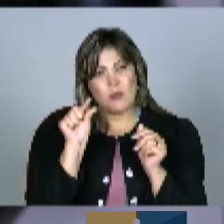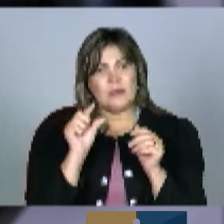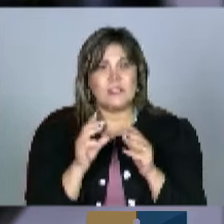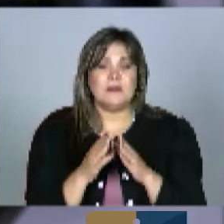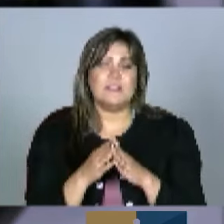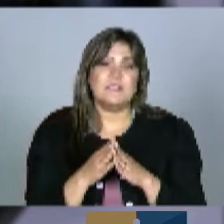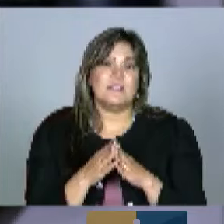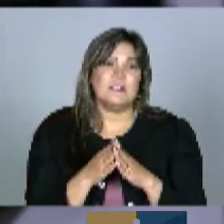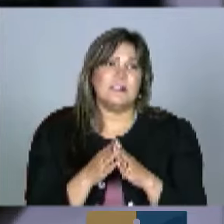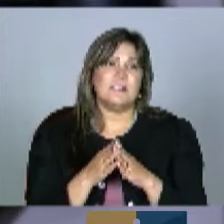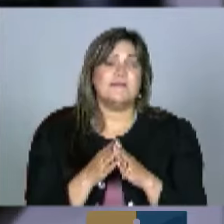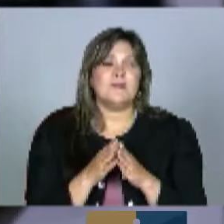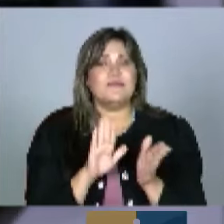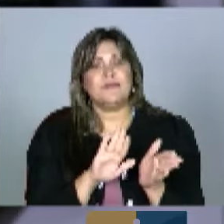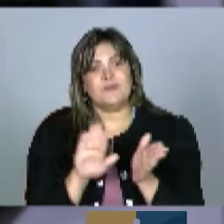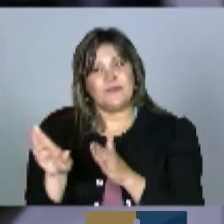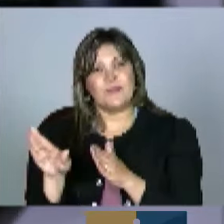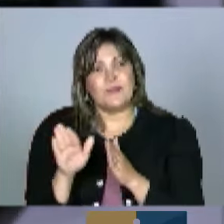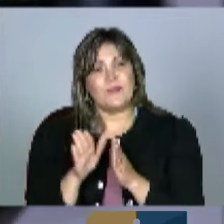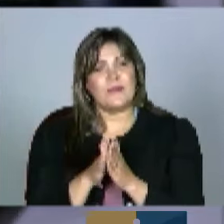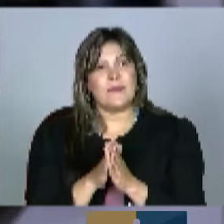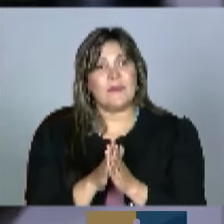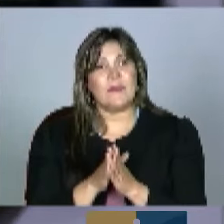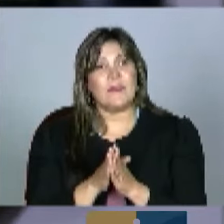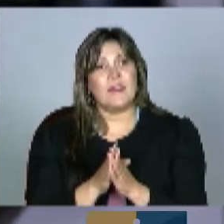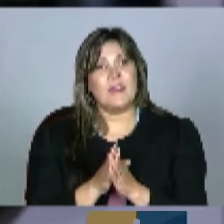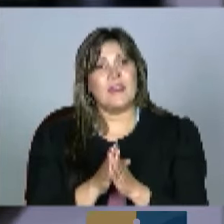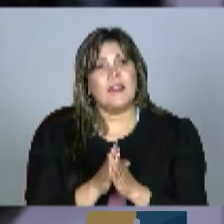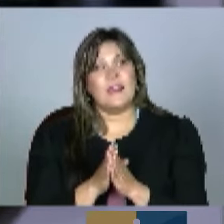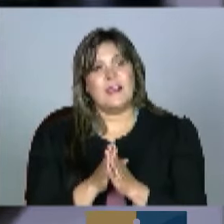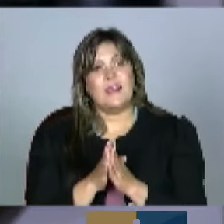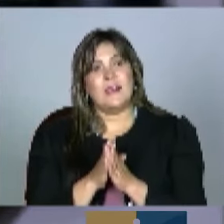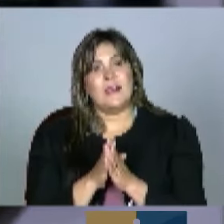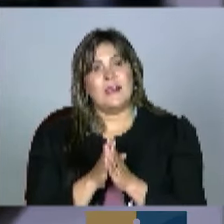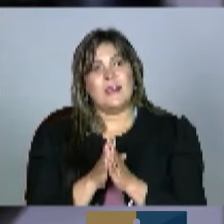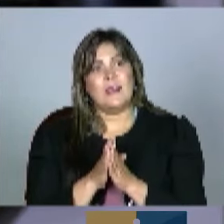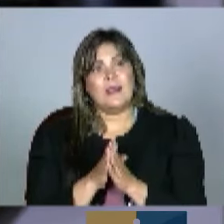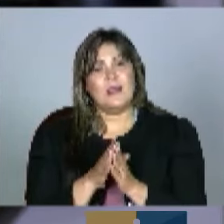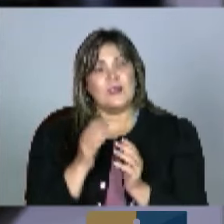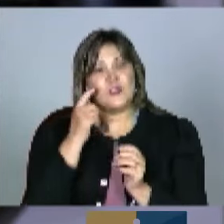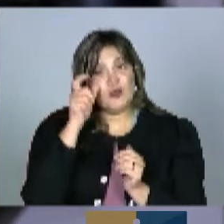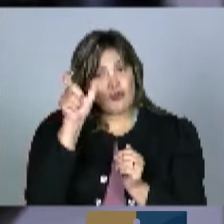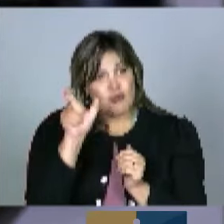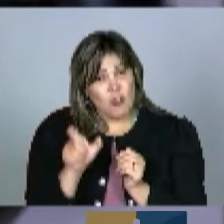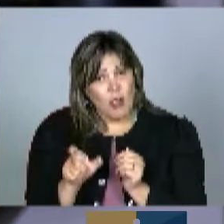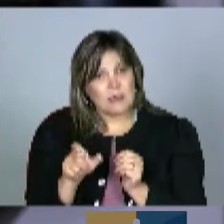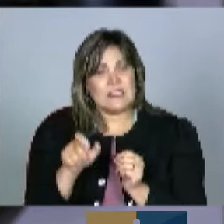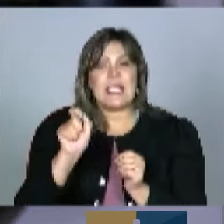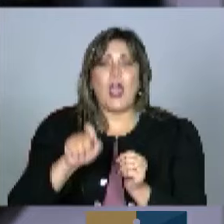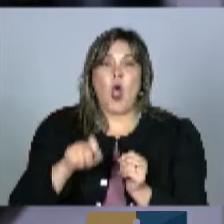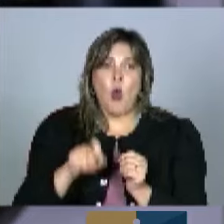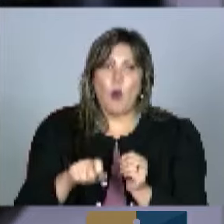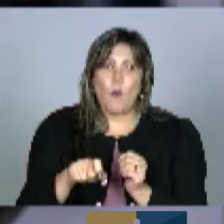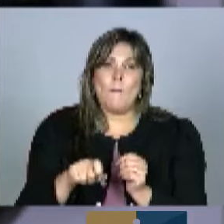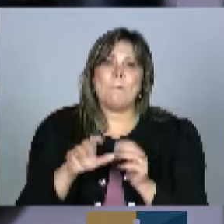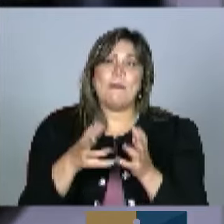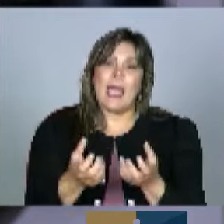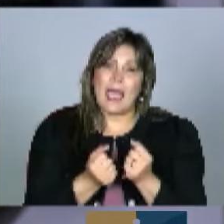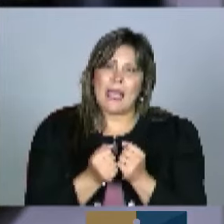الاتصال طيب سياده مستشار شخص حصل على الحكم اللي هو من القضايا